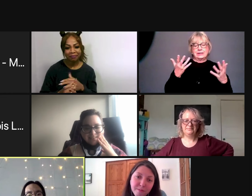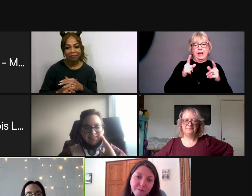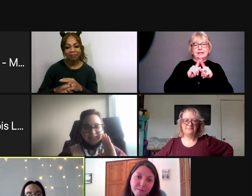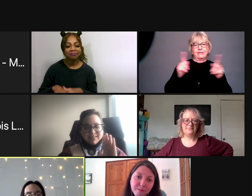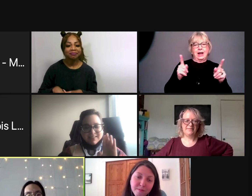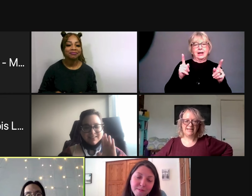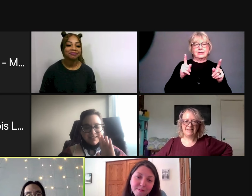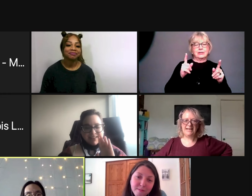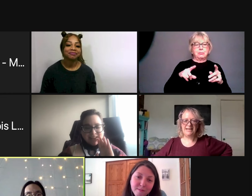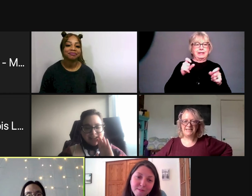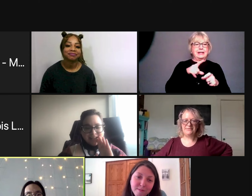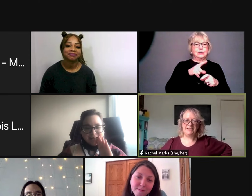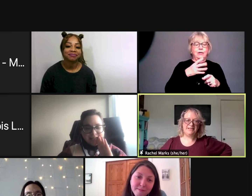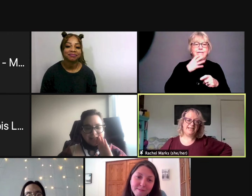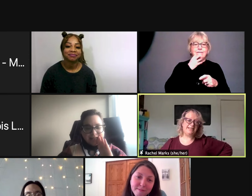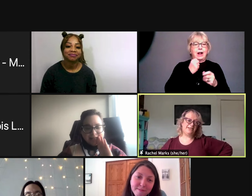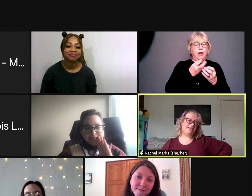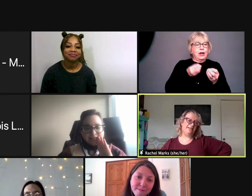ajoutée